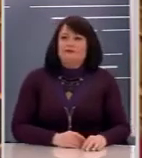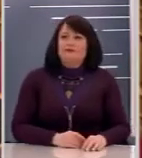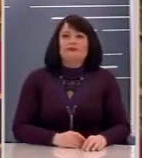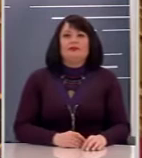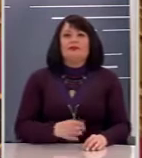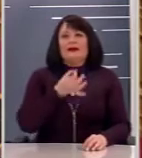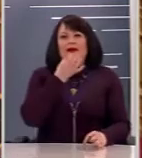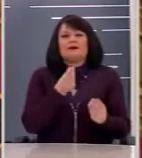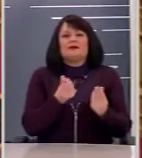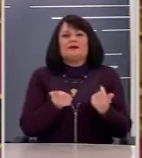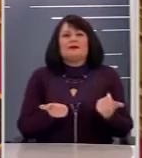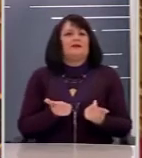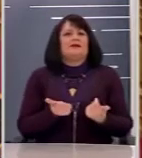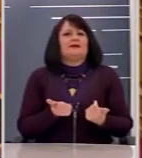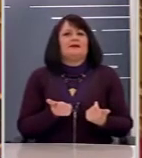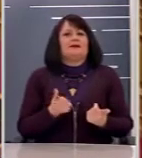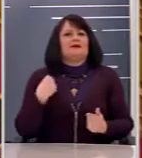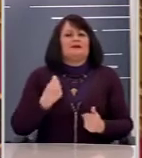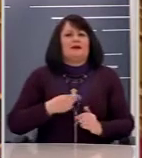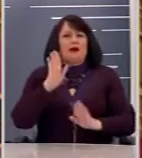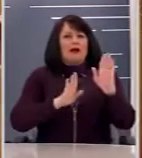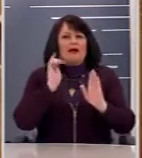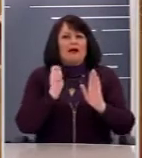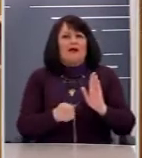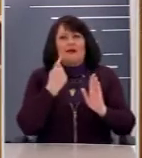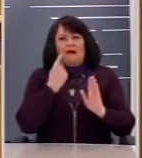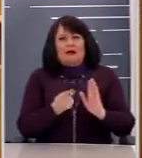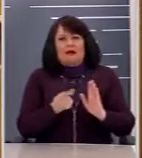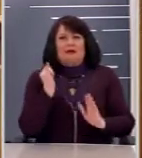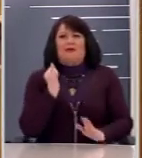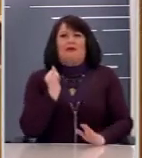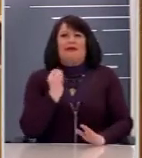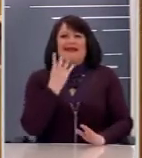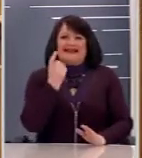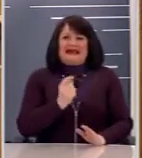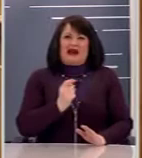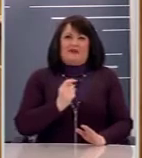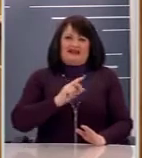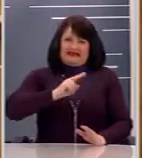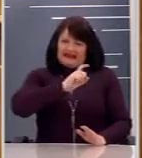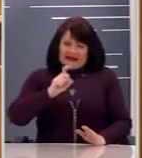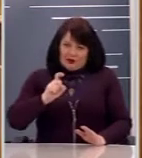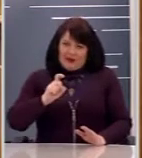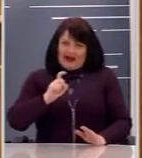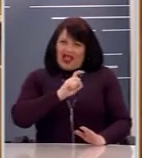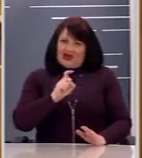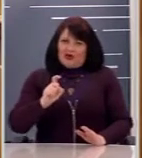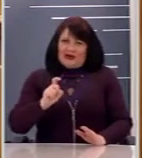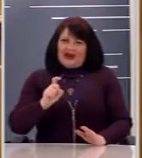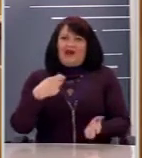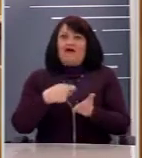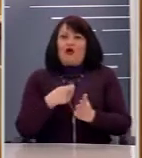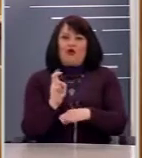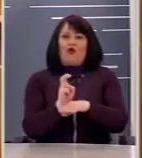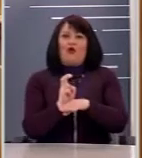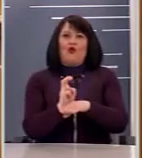με μεθόδευση το δημόσιο στον πληστηριασμό που έγινε για οφειλόμενο φόρο 4,5 εκατομμύριων ευρώ που ποτέ δεν αναγγέλθηκαν και ποτέ δεν εισπράχθηκαν.